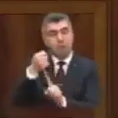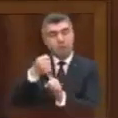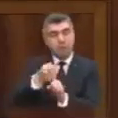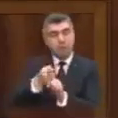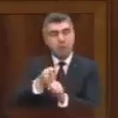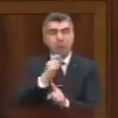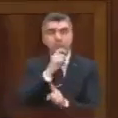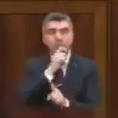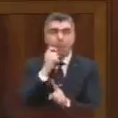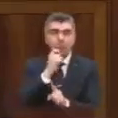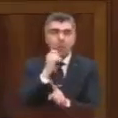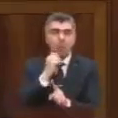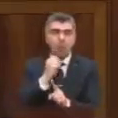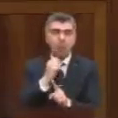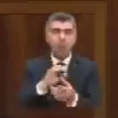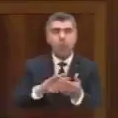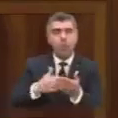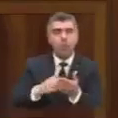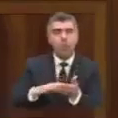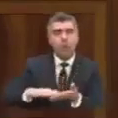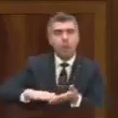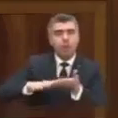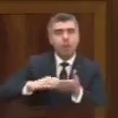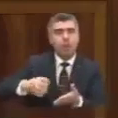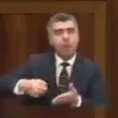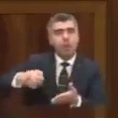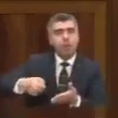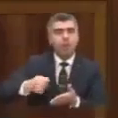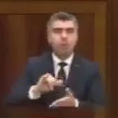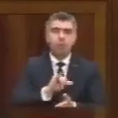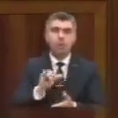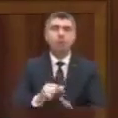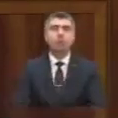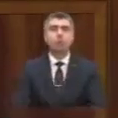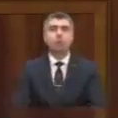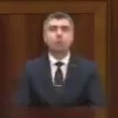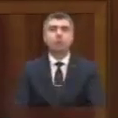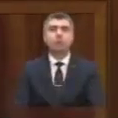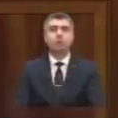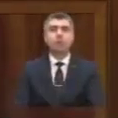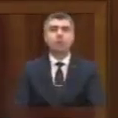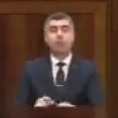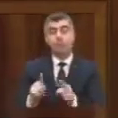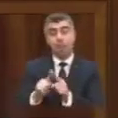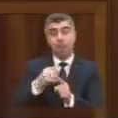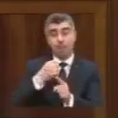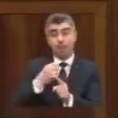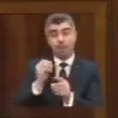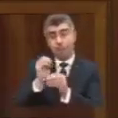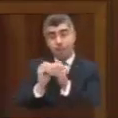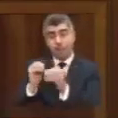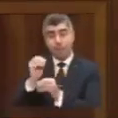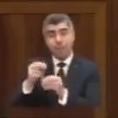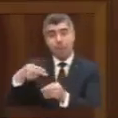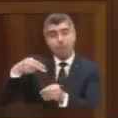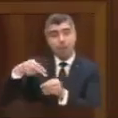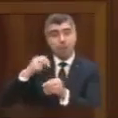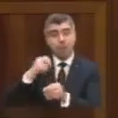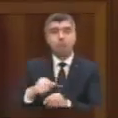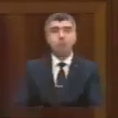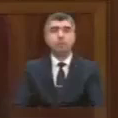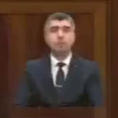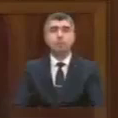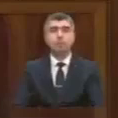بعدا بالمناسبة ما كاين لا جهود لا والو، ما كاين لا قفاد رمضان ولا تشحال، وكنتسائلوا هذه ارتفاع المحروقات عنده تأثير بالتأكيد رئيس